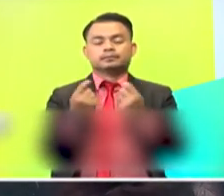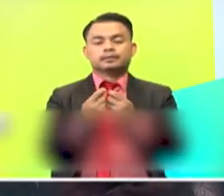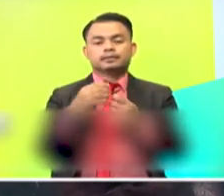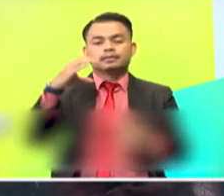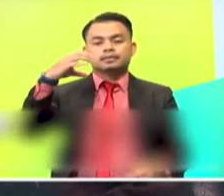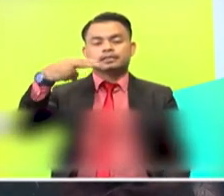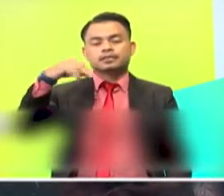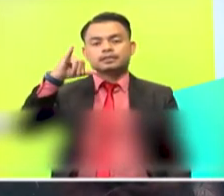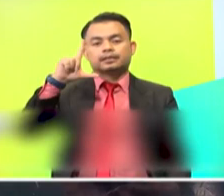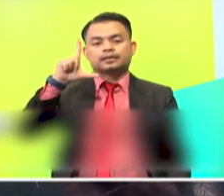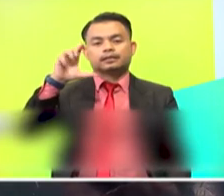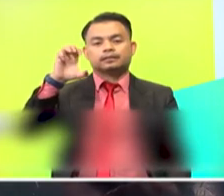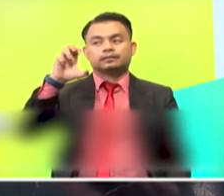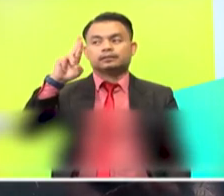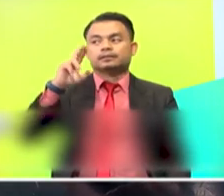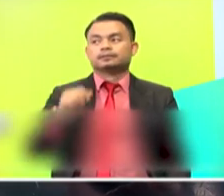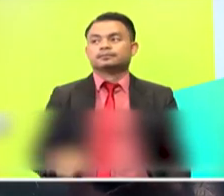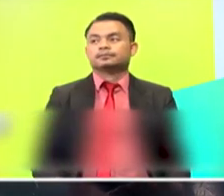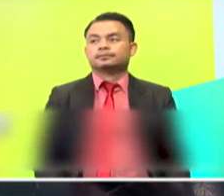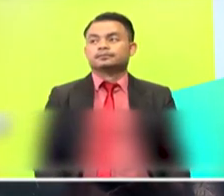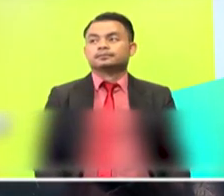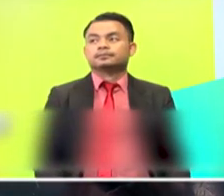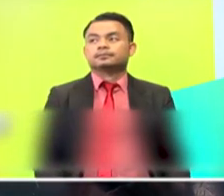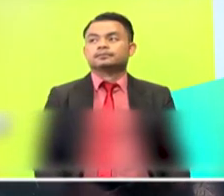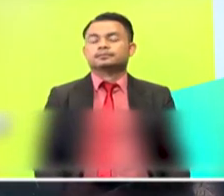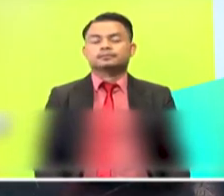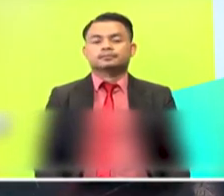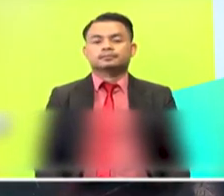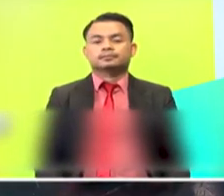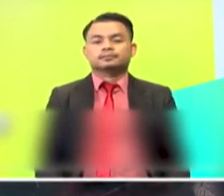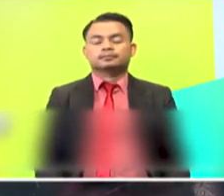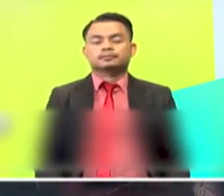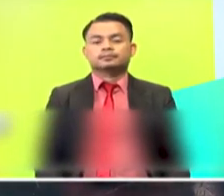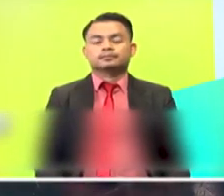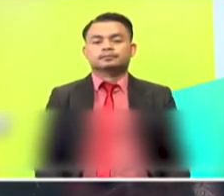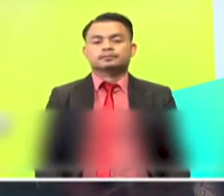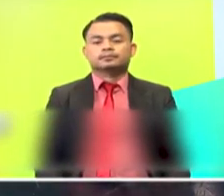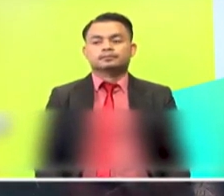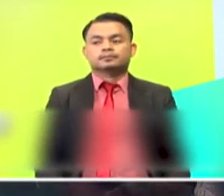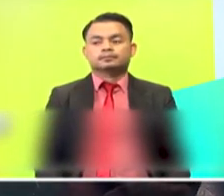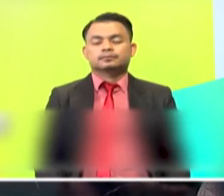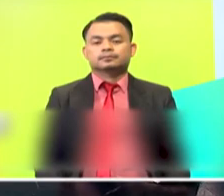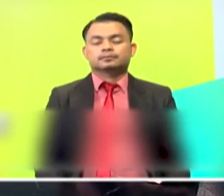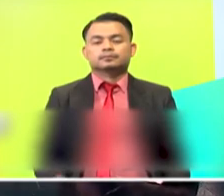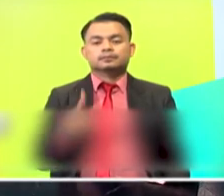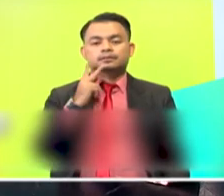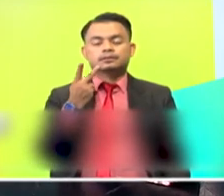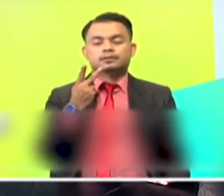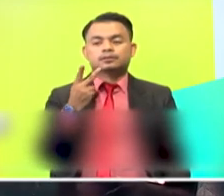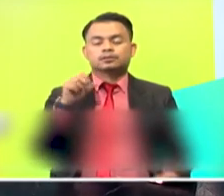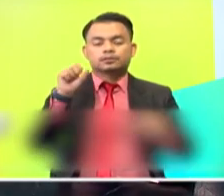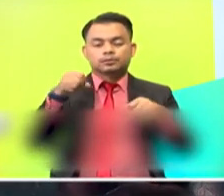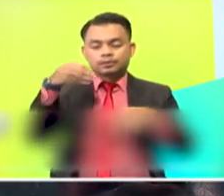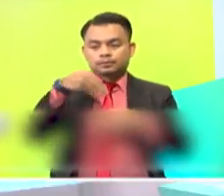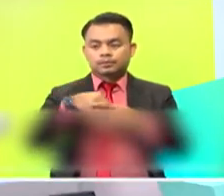ah Oke Hai kita adalah cisayo ada sayurnya boleh takkan di bagian laci